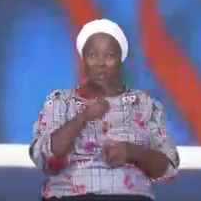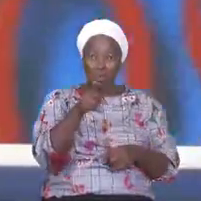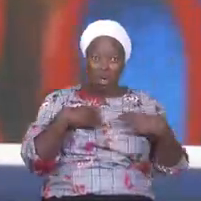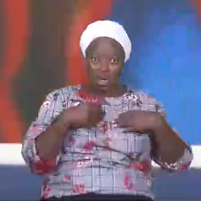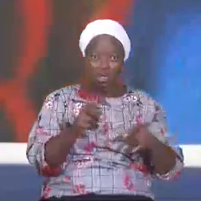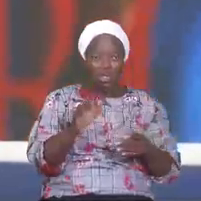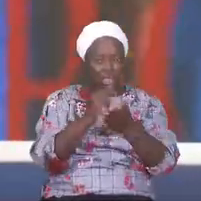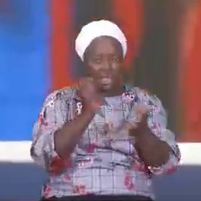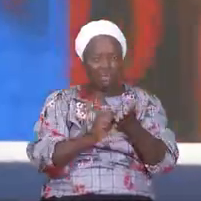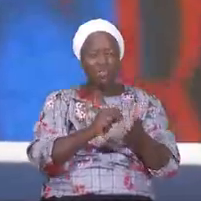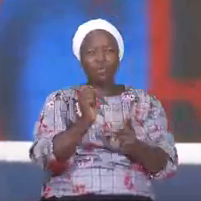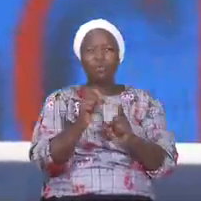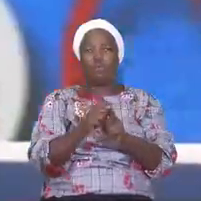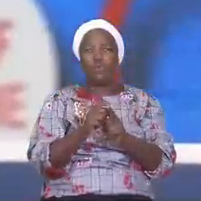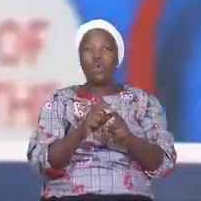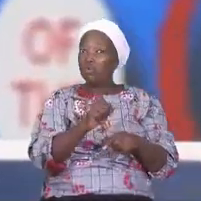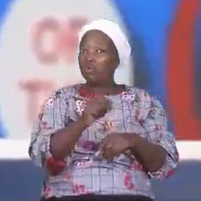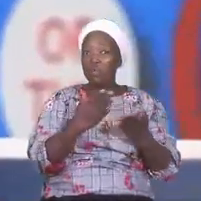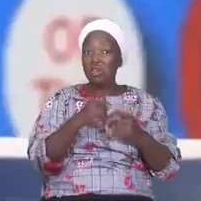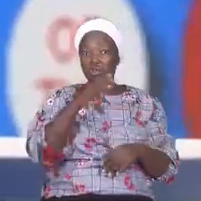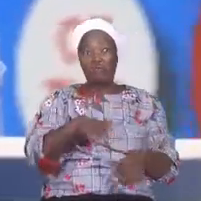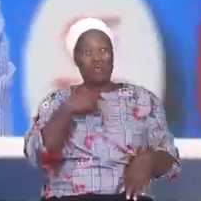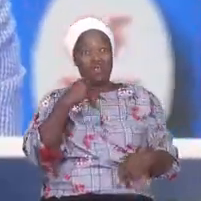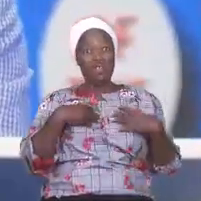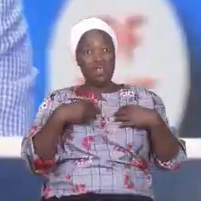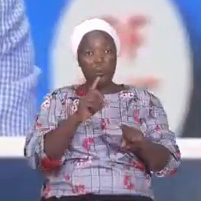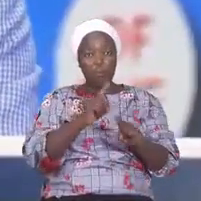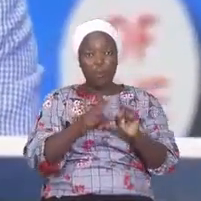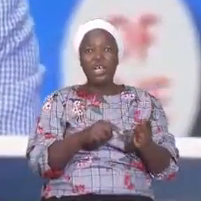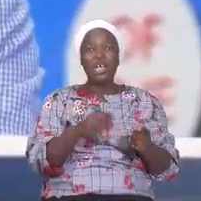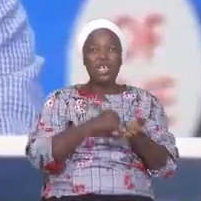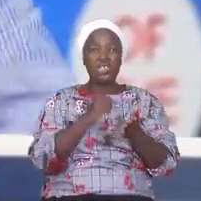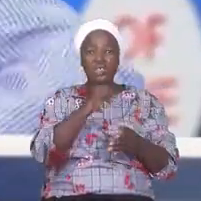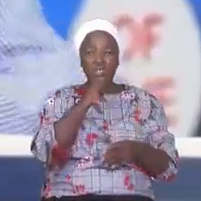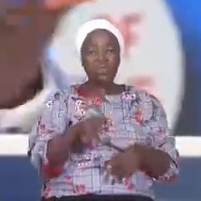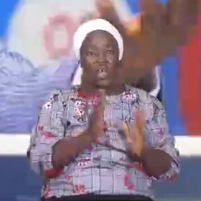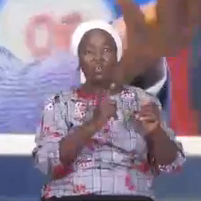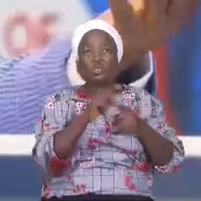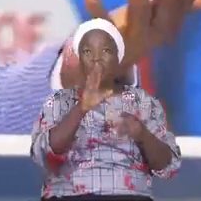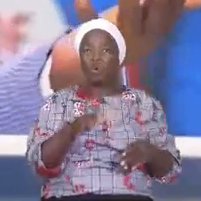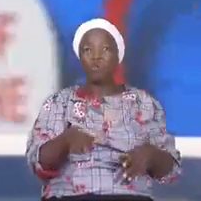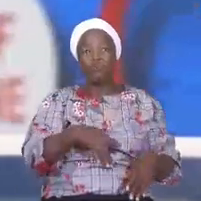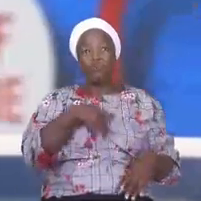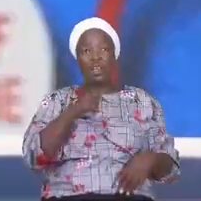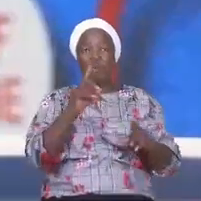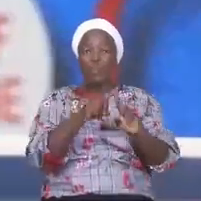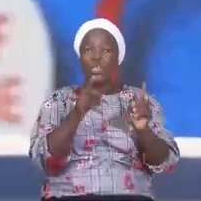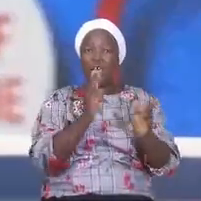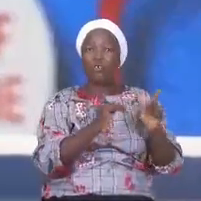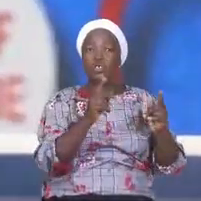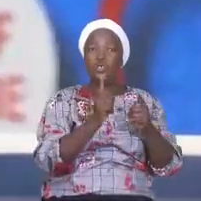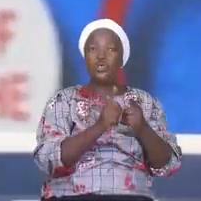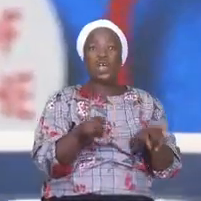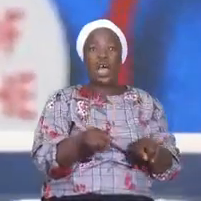pas selon les sentiments. Quand il dit que tu es guéri, c'est la parole écrite. Tu peux ne pas te sentir